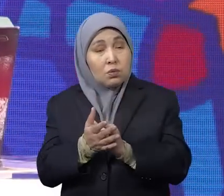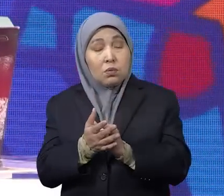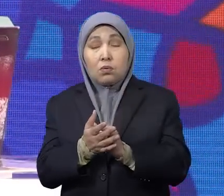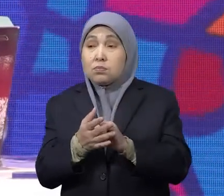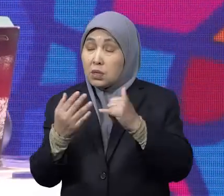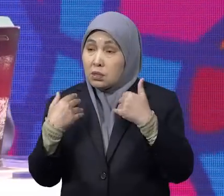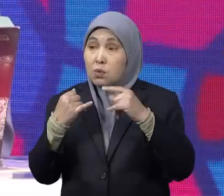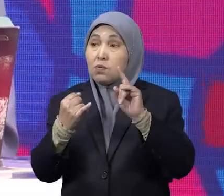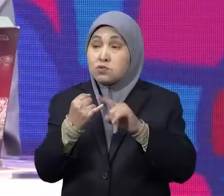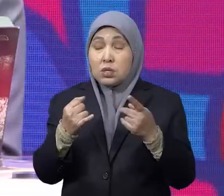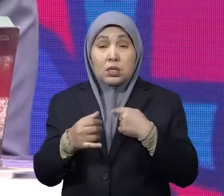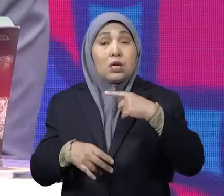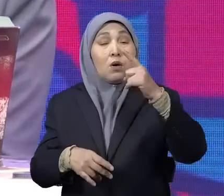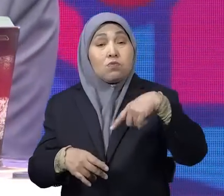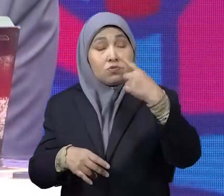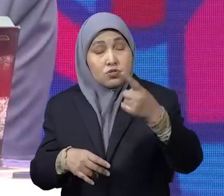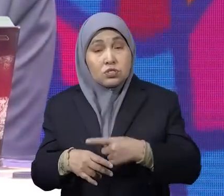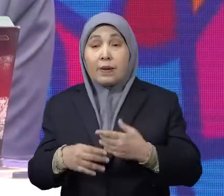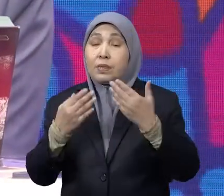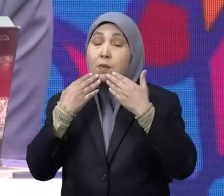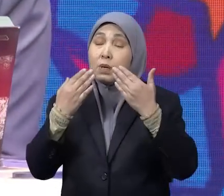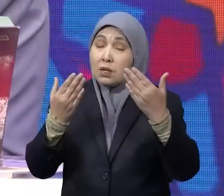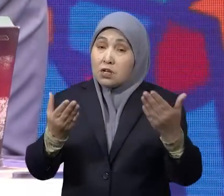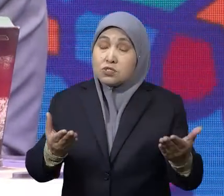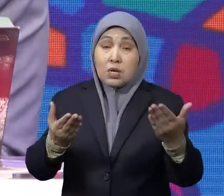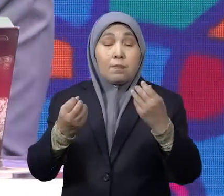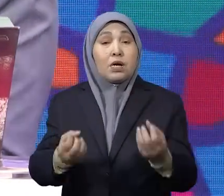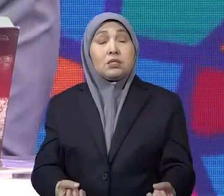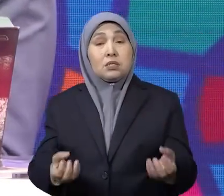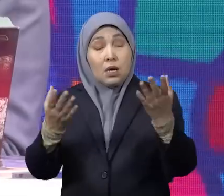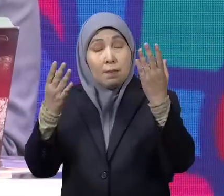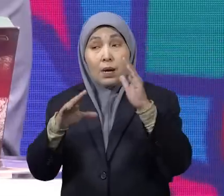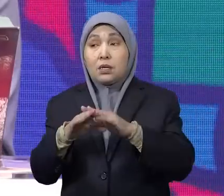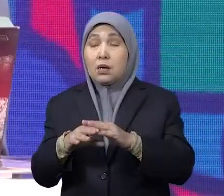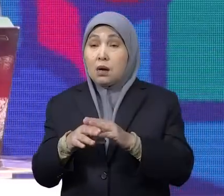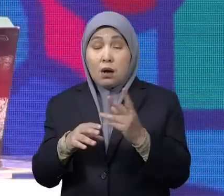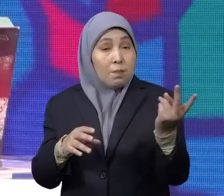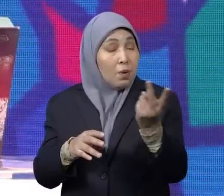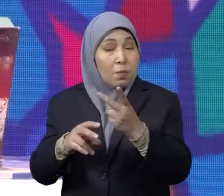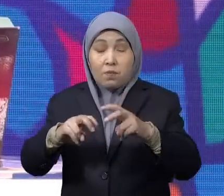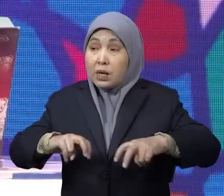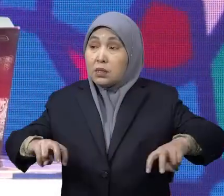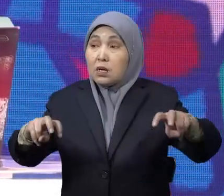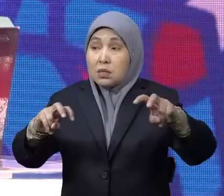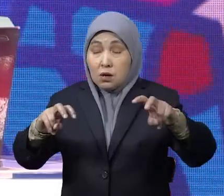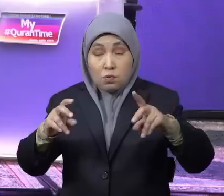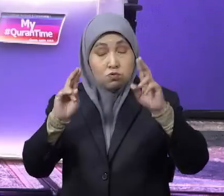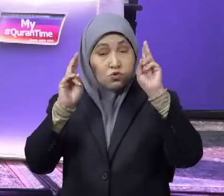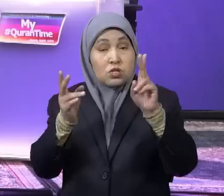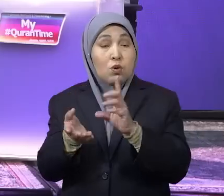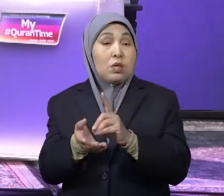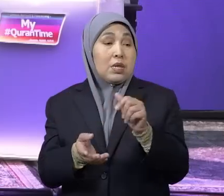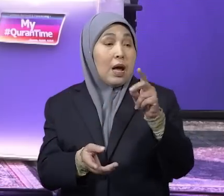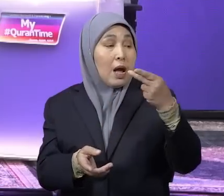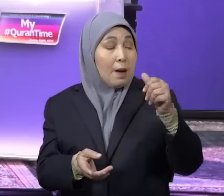di penghujung, kita nak ucapkan jazakumullahu khairal jazak, terima kasih banyak kepada kedua-dua ahli panel kita, Fadil Ustaz Dr. Ahmad Sanusi yang